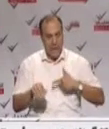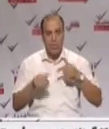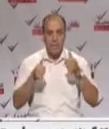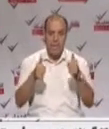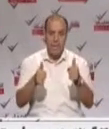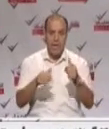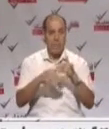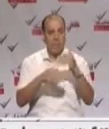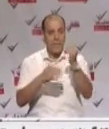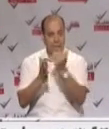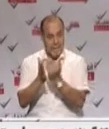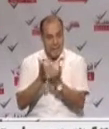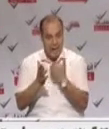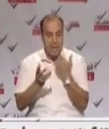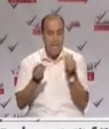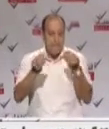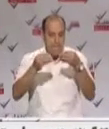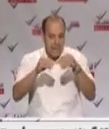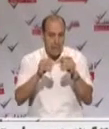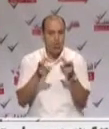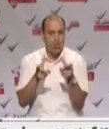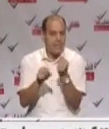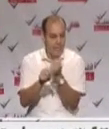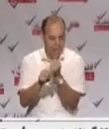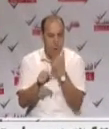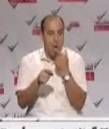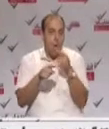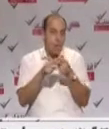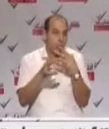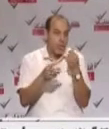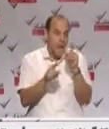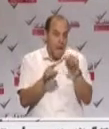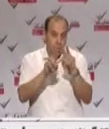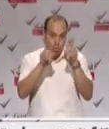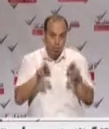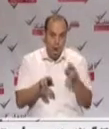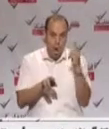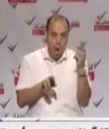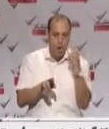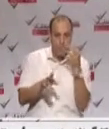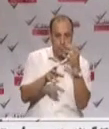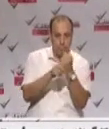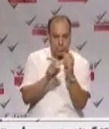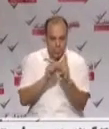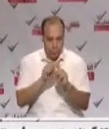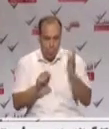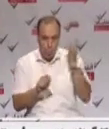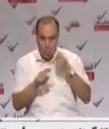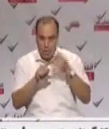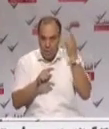الكريم، في التنمية الاقتصادية، في مزيد من فرص التشغيل وخاصة لحاملي الشهادات العليا، وتحقيق الكرامة